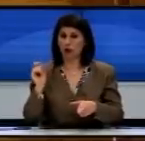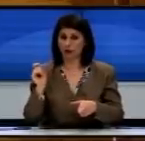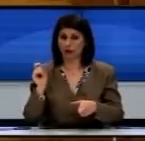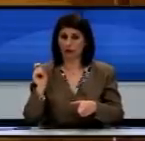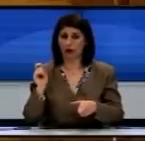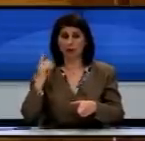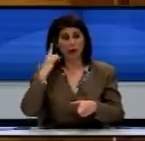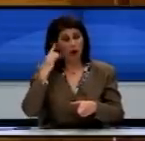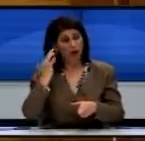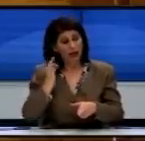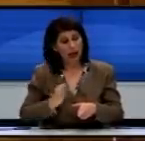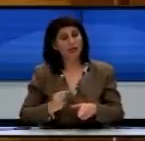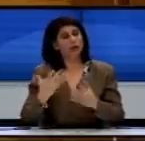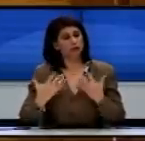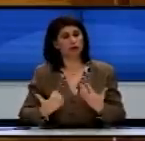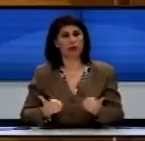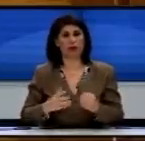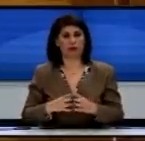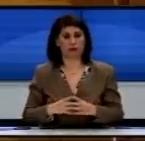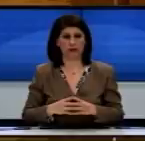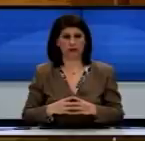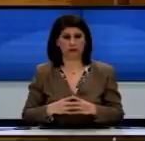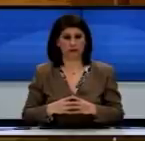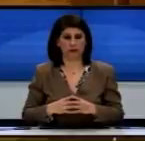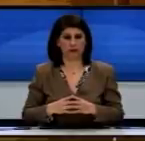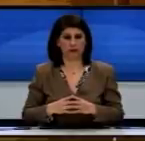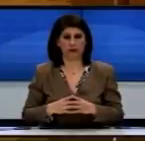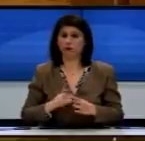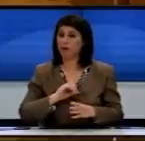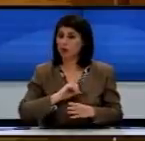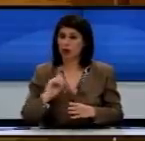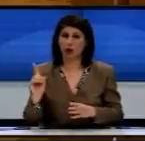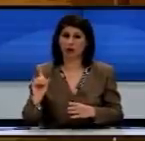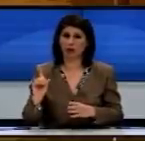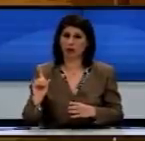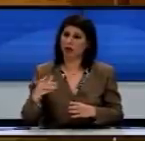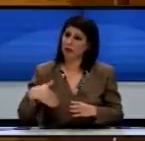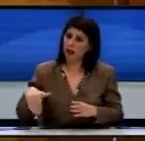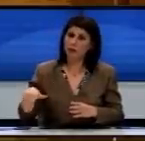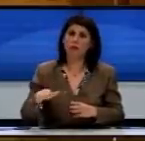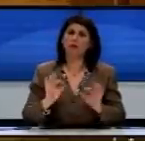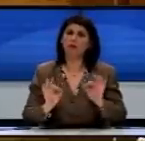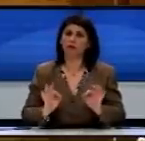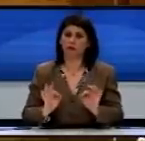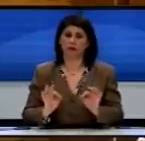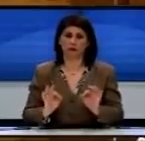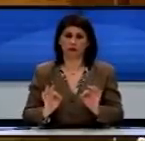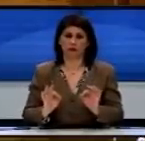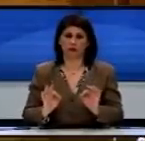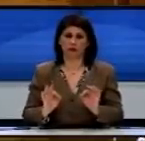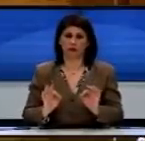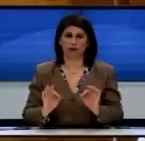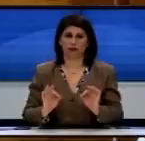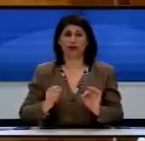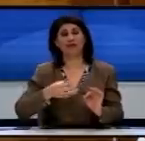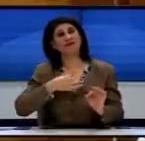από ρεαλισμό διακατέχονται και ουχή από τα υπόλοιπα χαρακτηριστικά τα οποία ποιητική